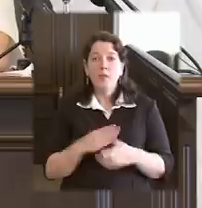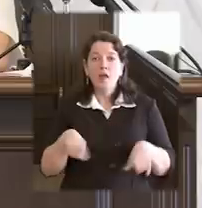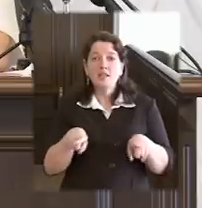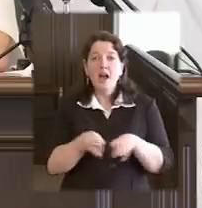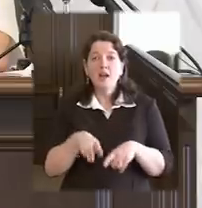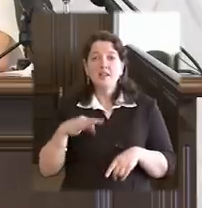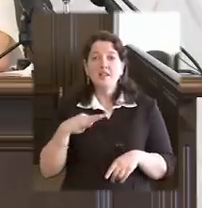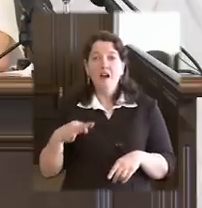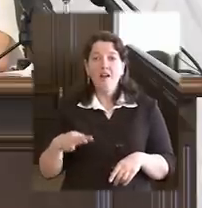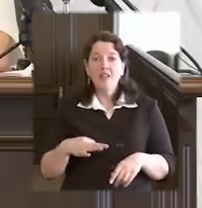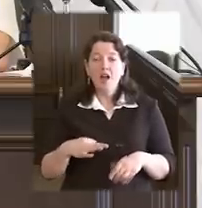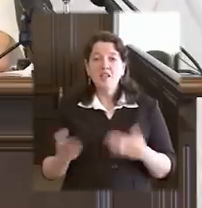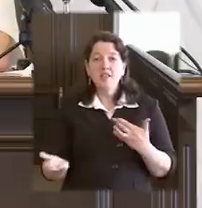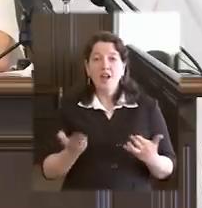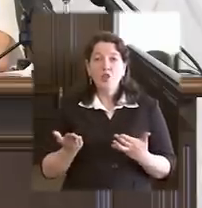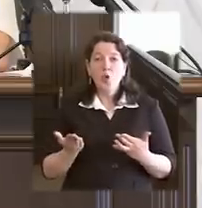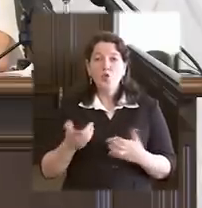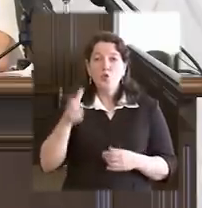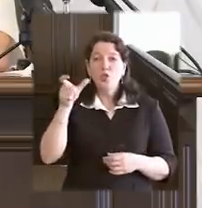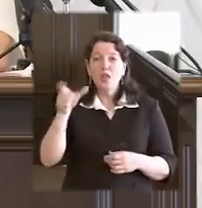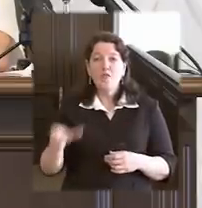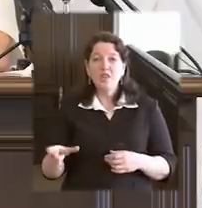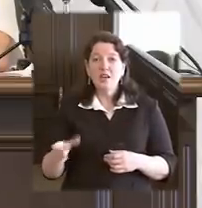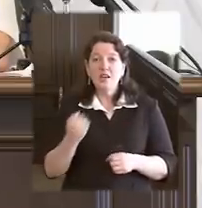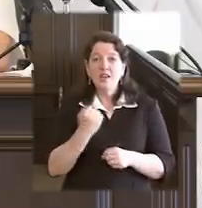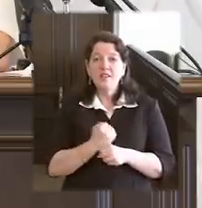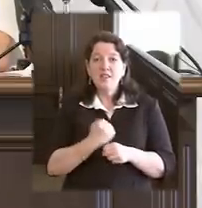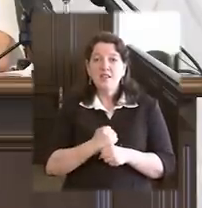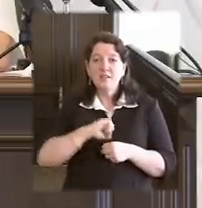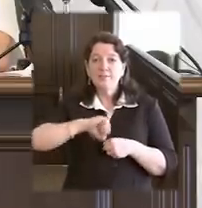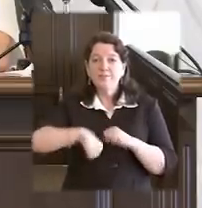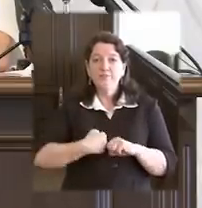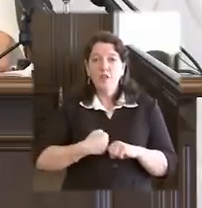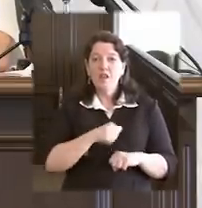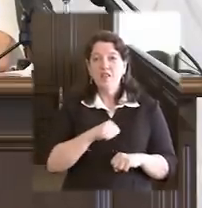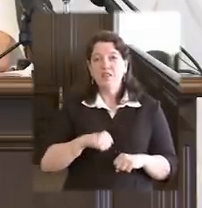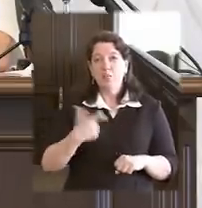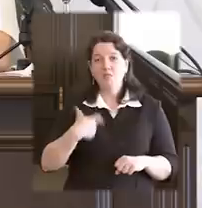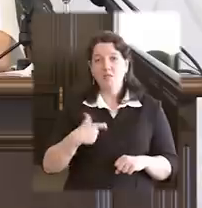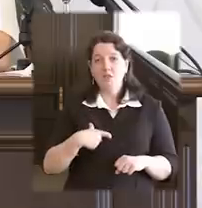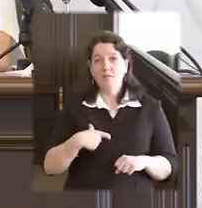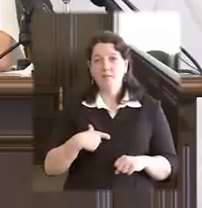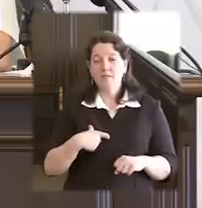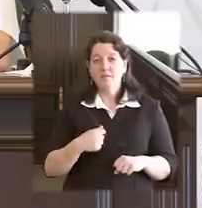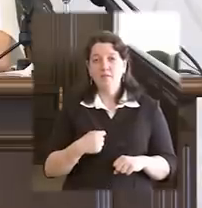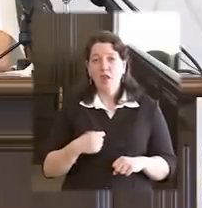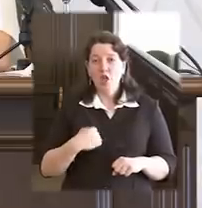как раной, которую человек наносит сам себе.